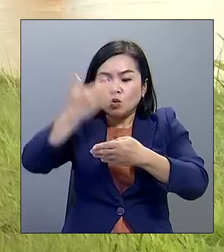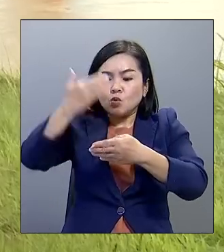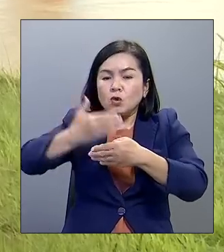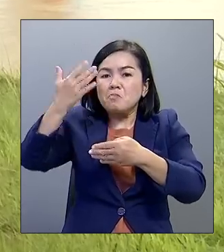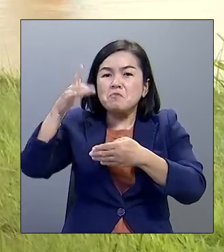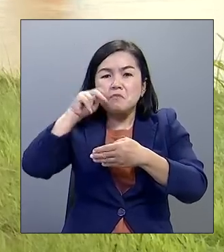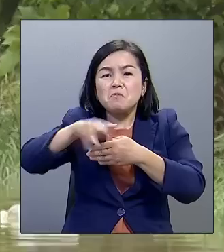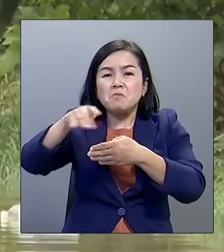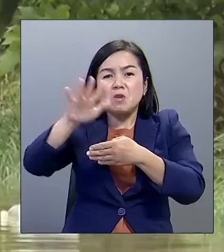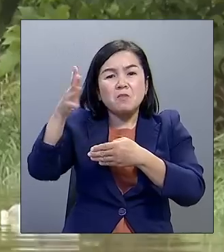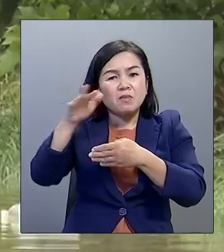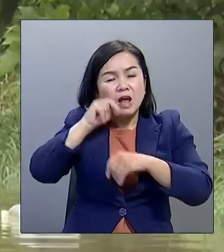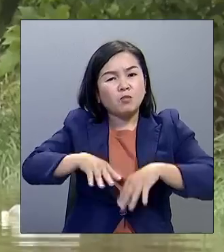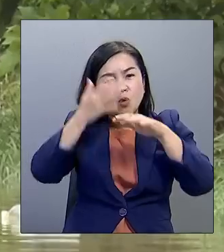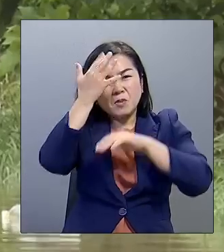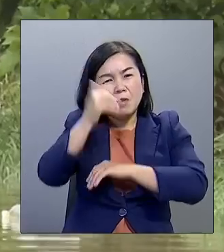ที่ด้วยค่ะ